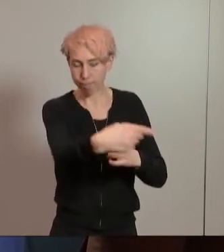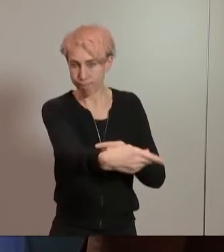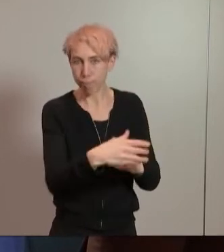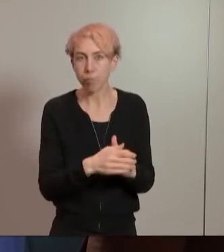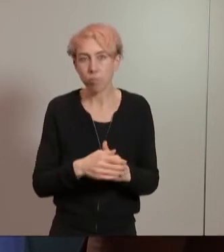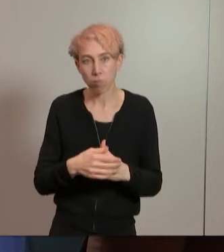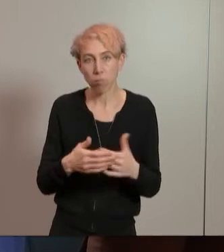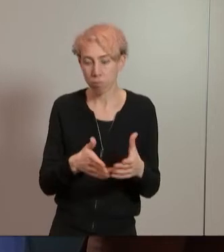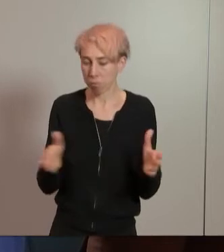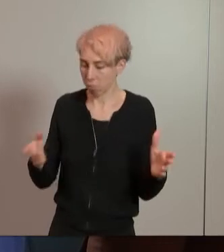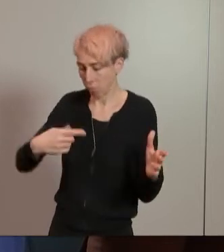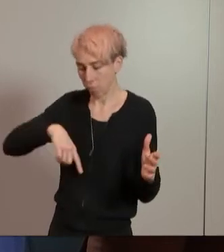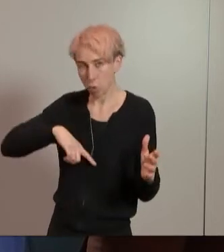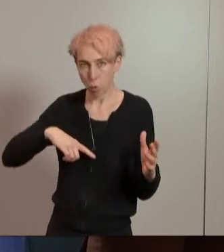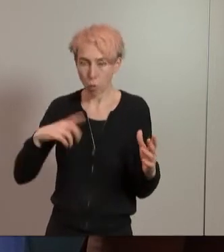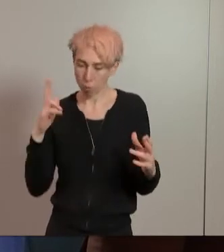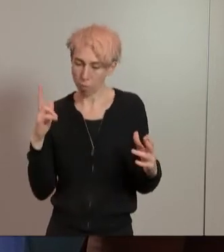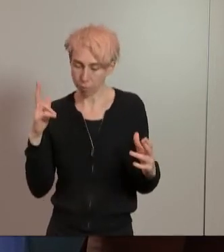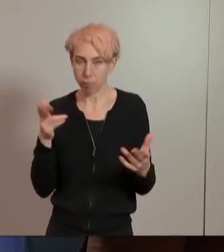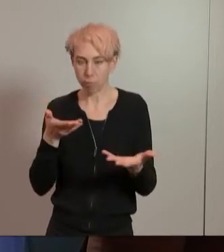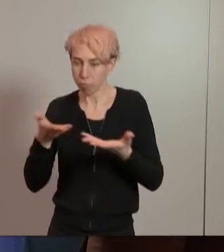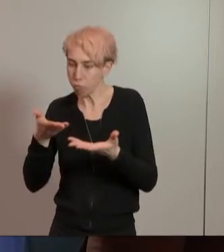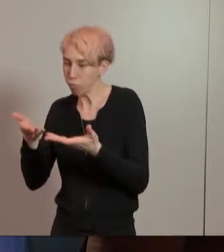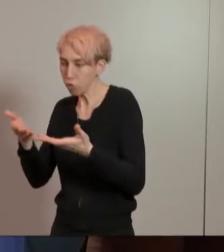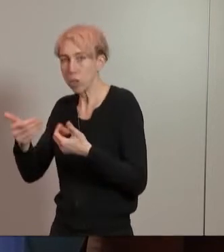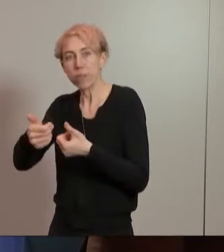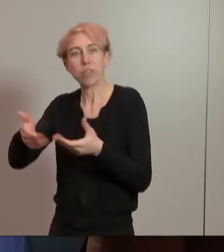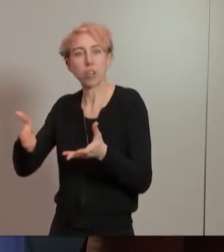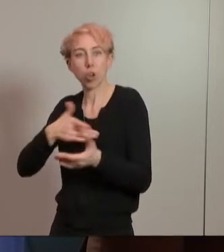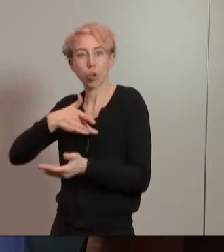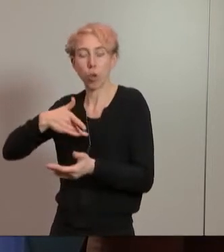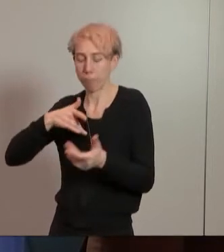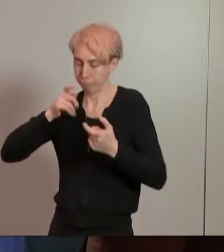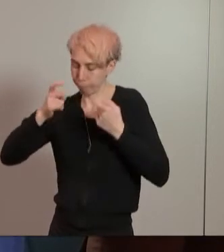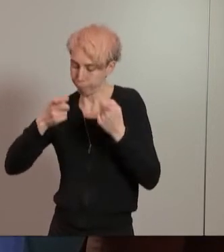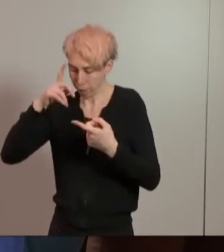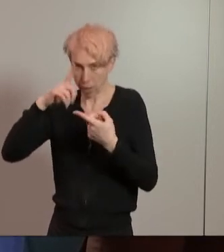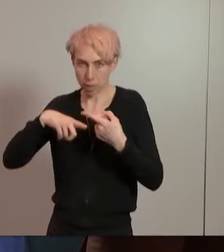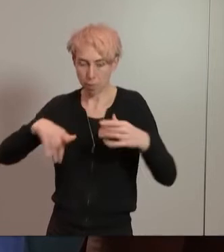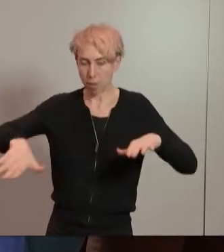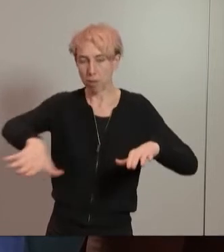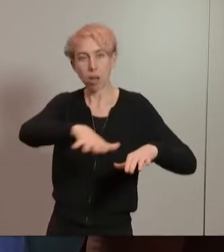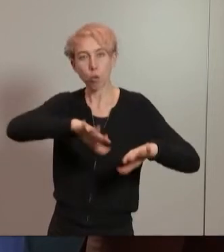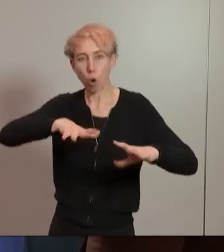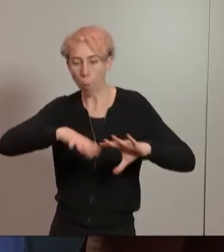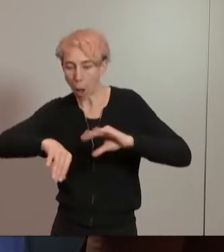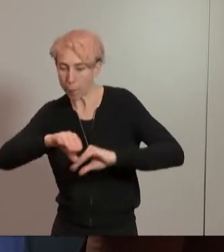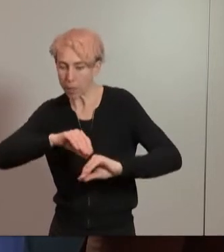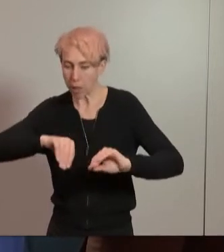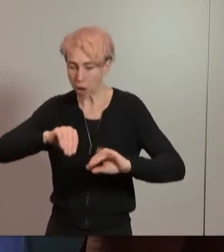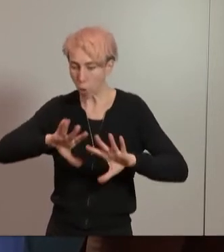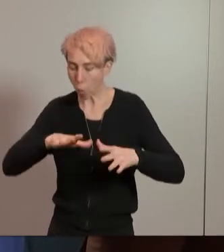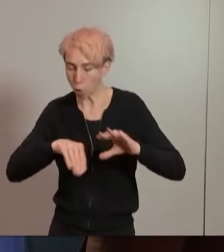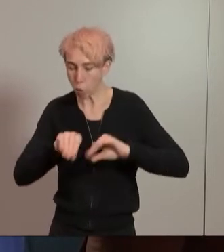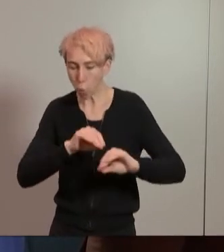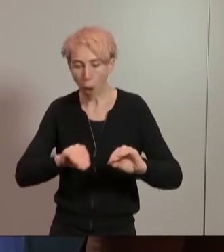avons engagé des concertations avec l'ensemble du secteur de la santé pour porter une réflexion sur l'aménagement du territoire en matière d'offres de soins de premier